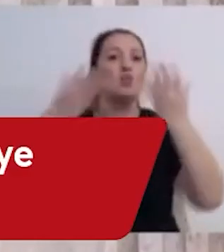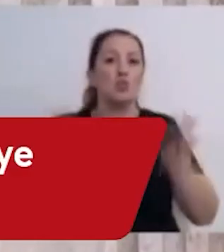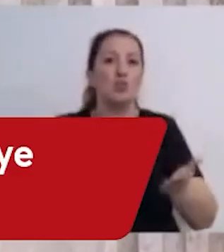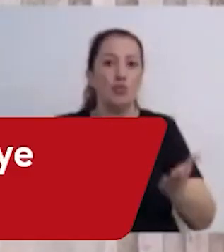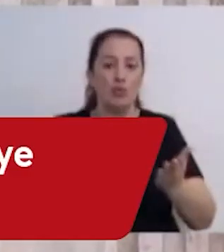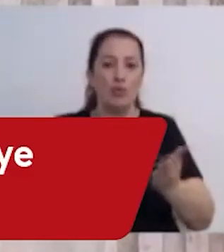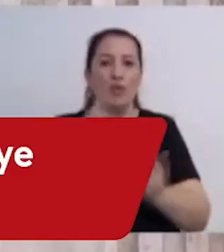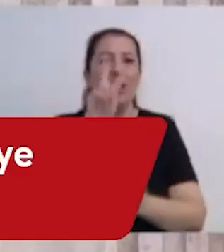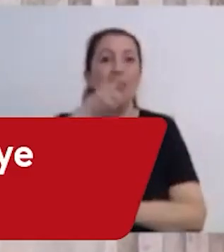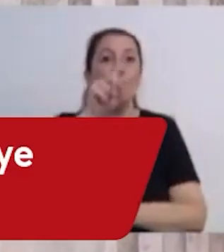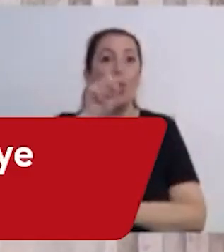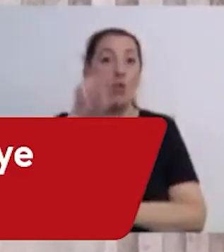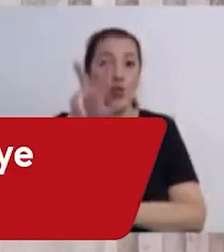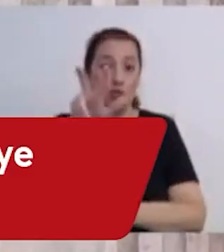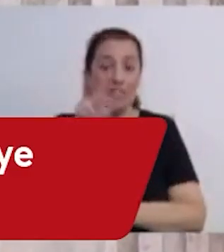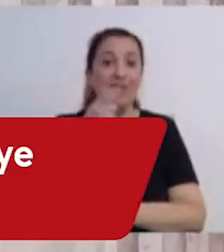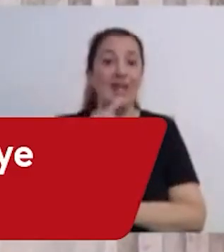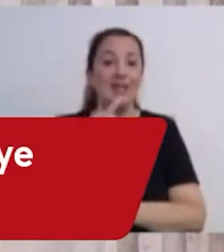2013'te